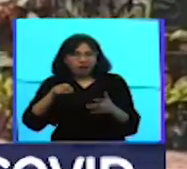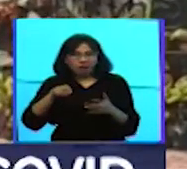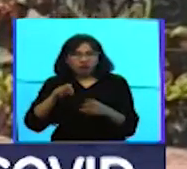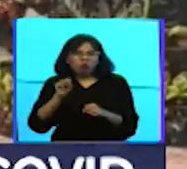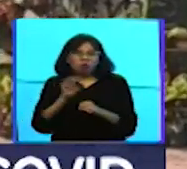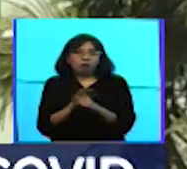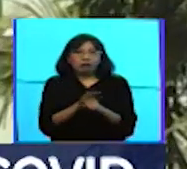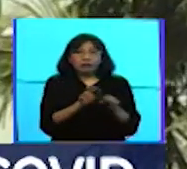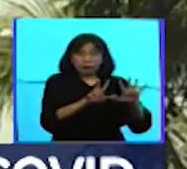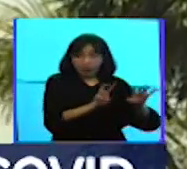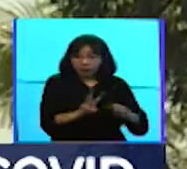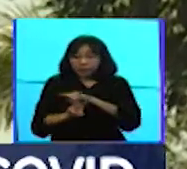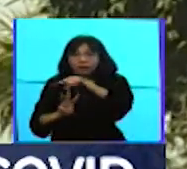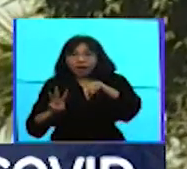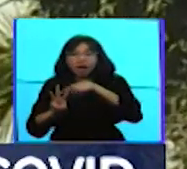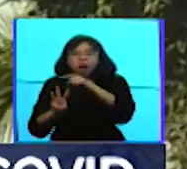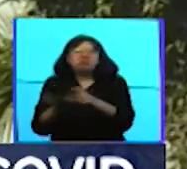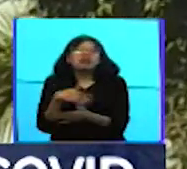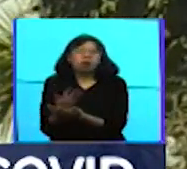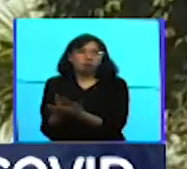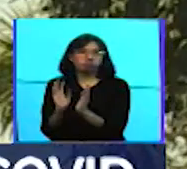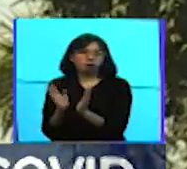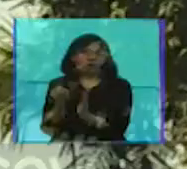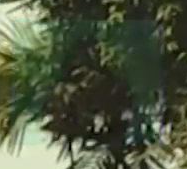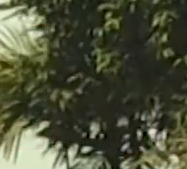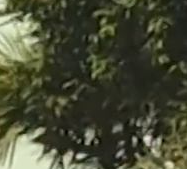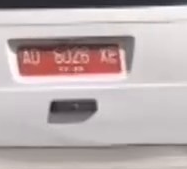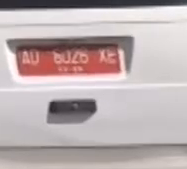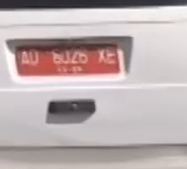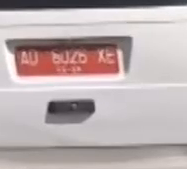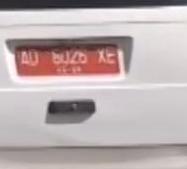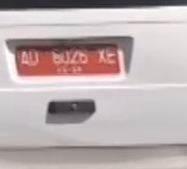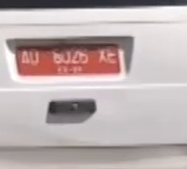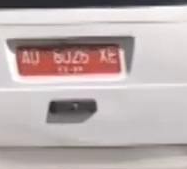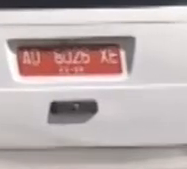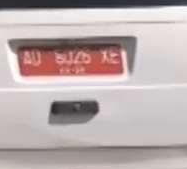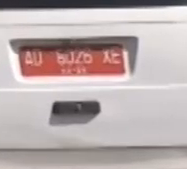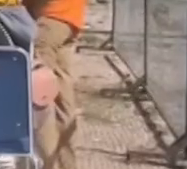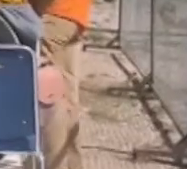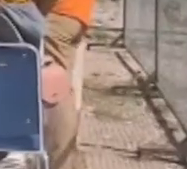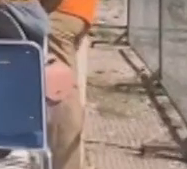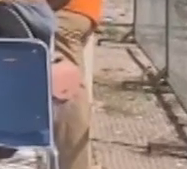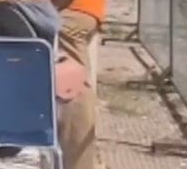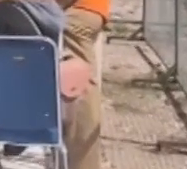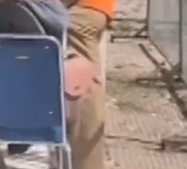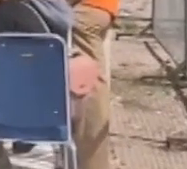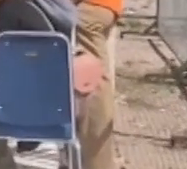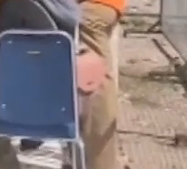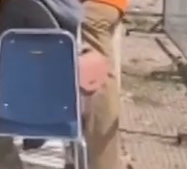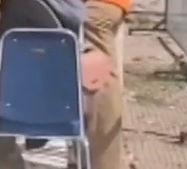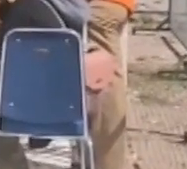meninggal dunia Hai hingga kini SMA Negeri 1 Gondang Sragen belum melaksanakan pembelajaran tatap